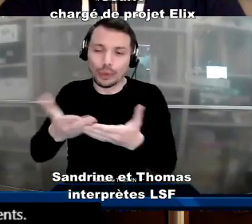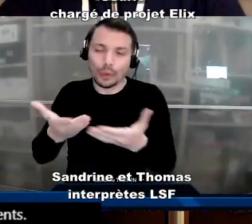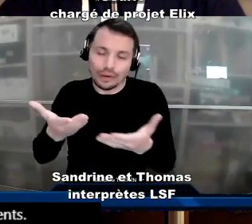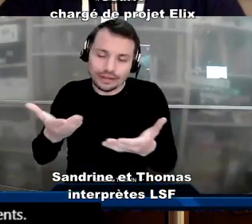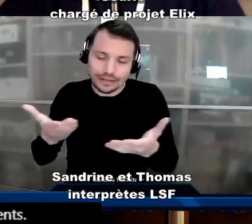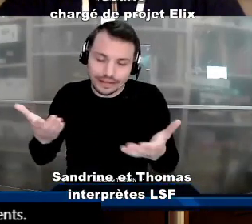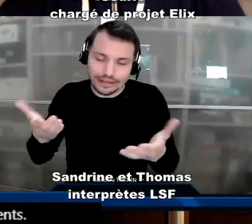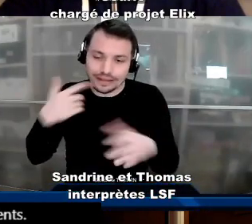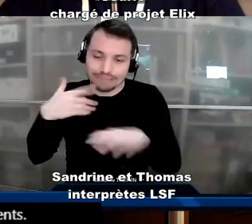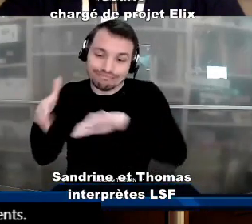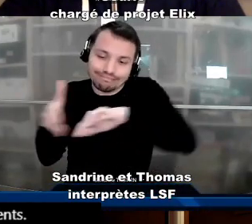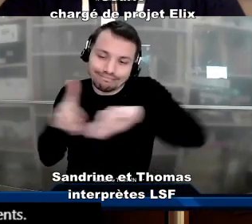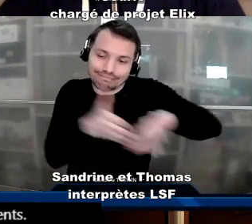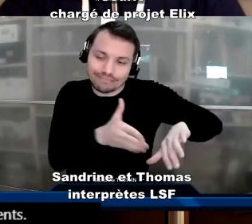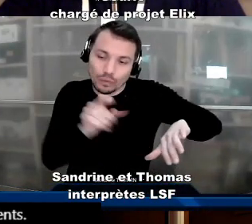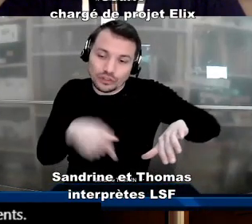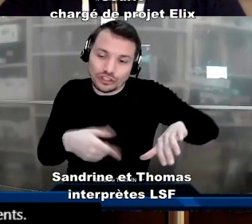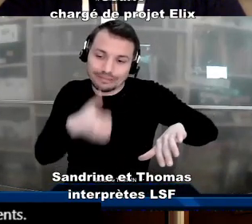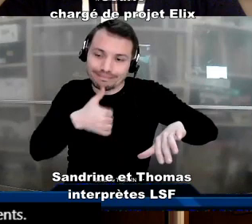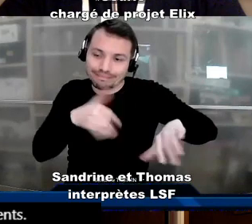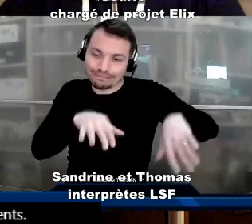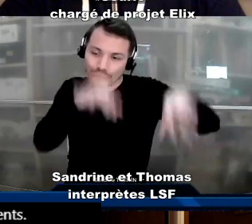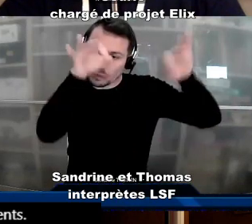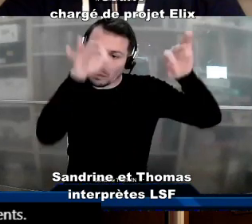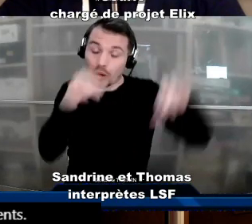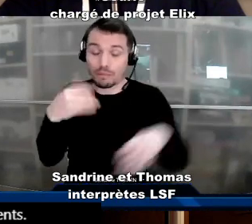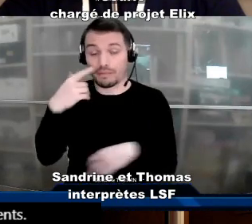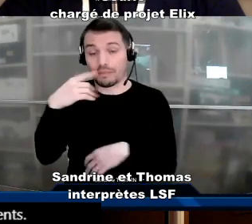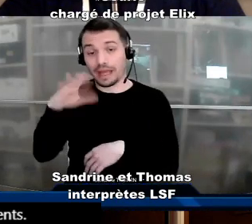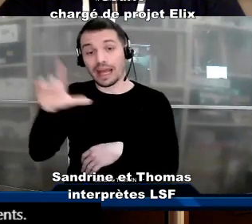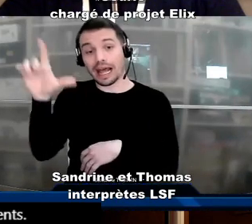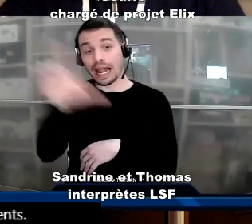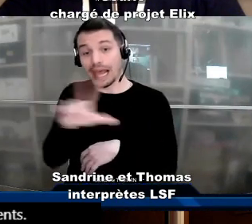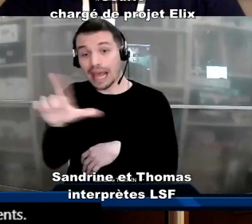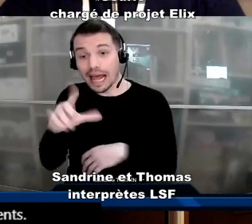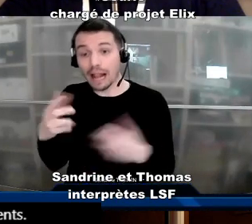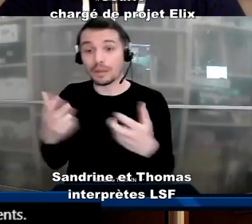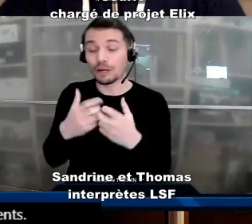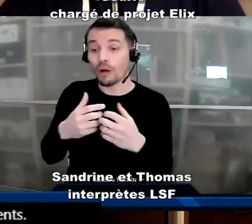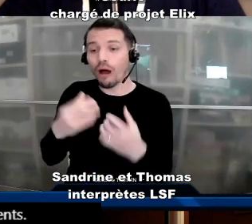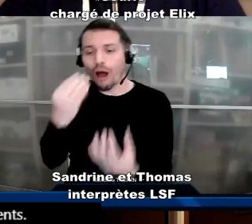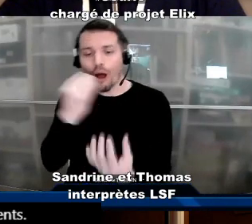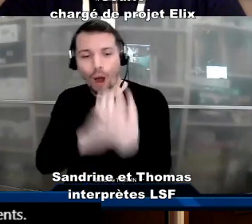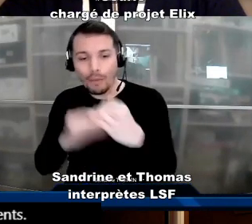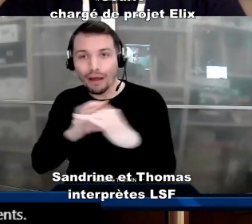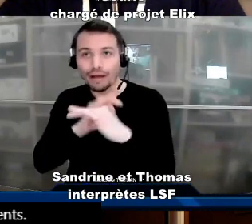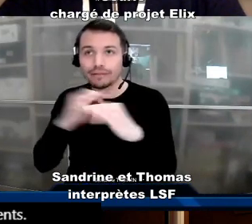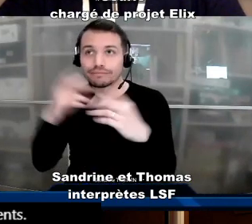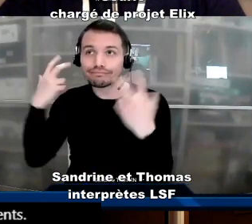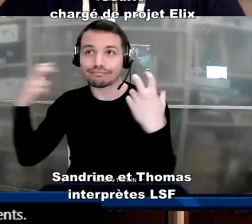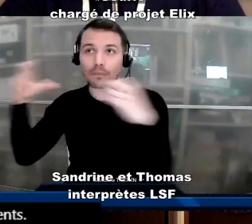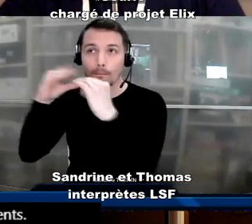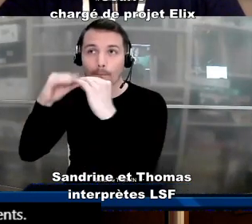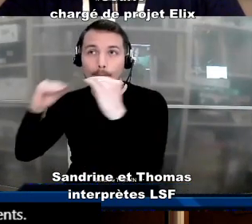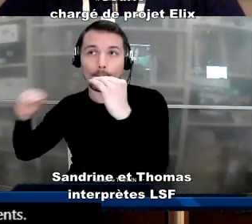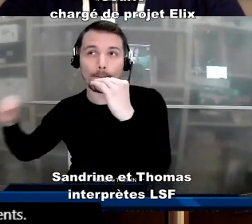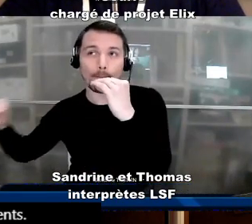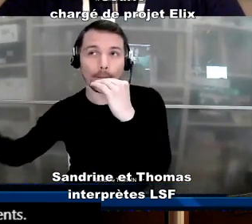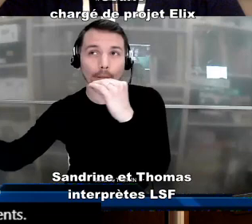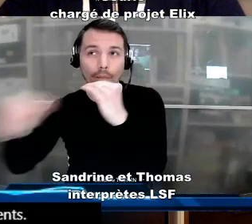de côté pour le moment. Mais voilà, sur l'île, on organise des repas sans son, on organise des soirées-jeux.